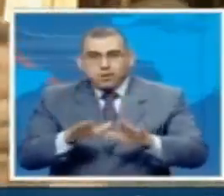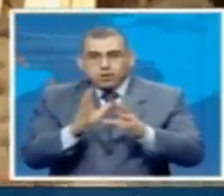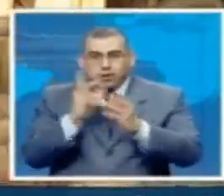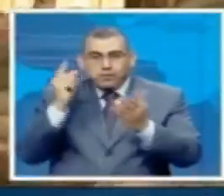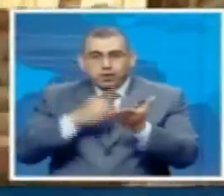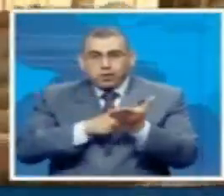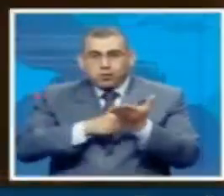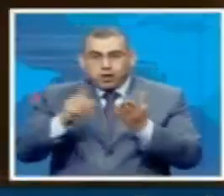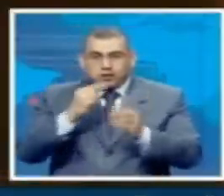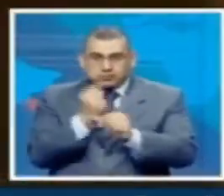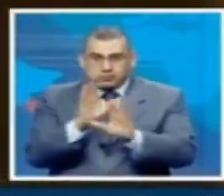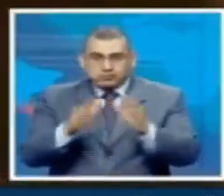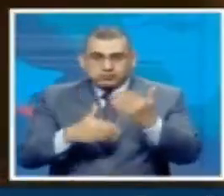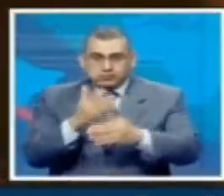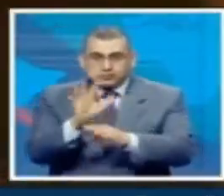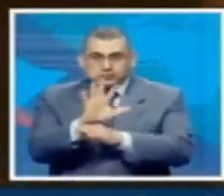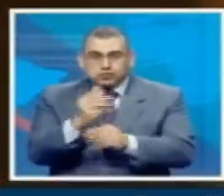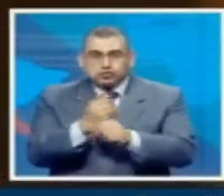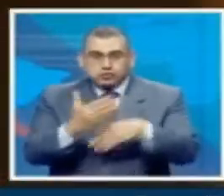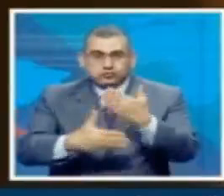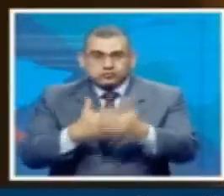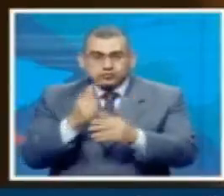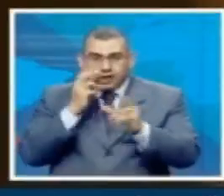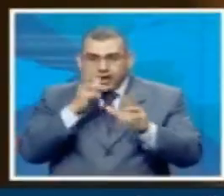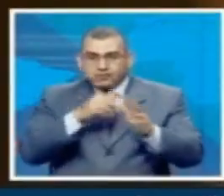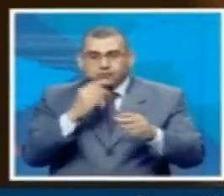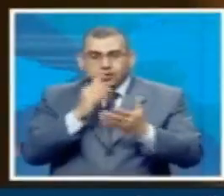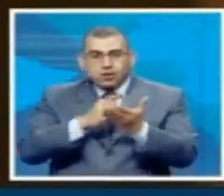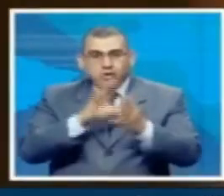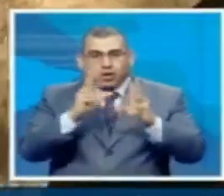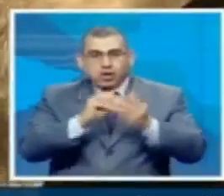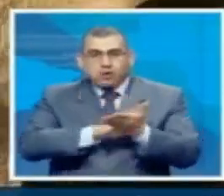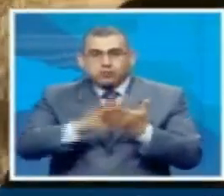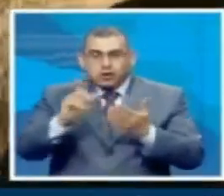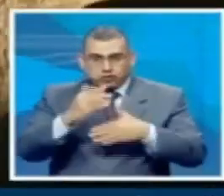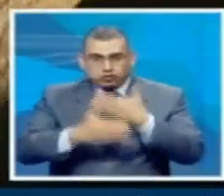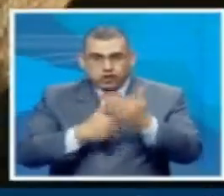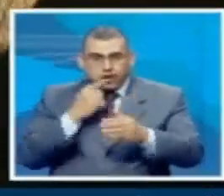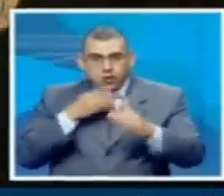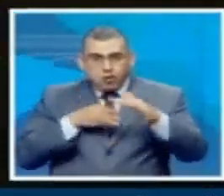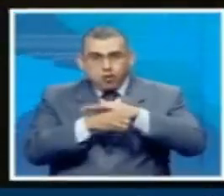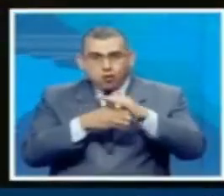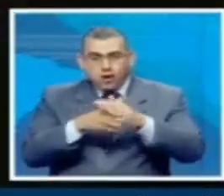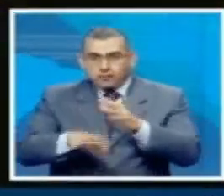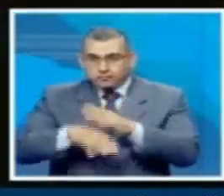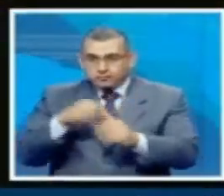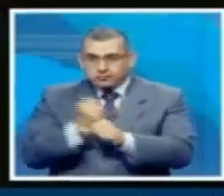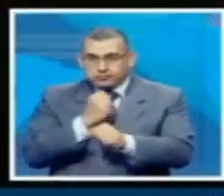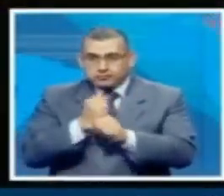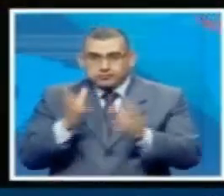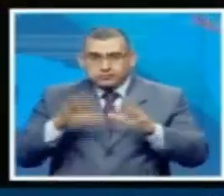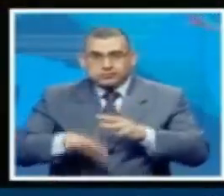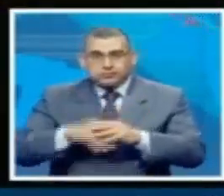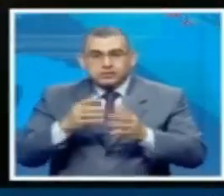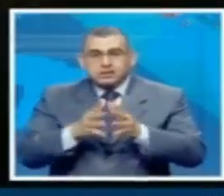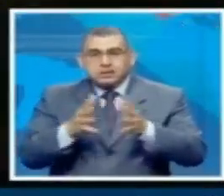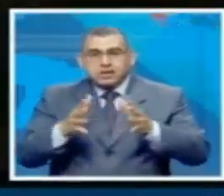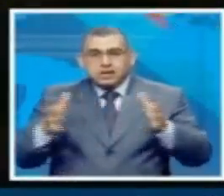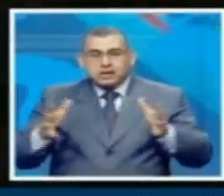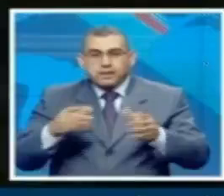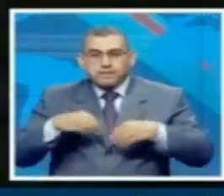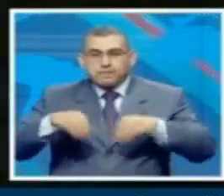الدعم يتم من خلال تنظيم المعارض لمنتجها داخل مصر وخارجها بما يعمل على زياده